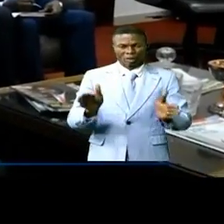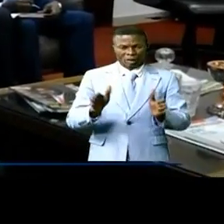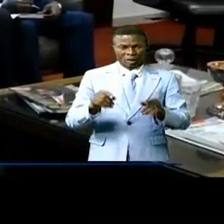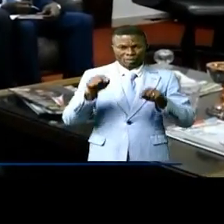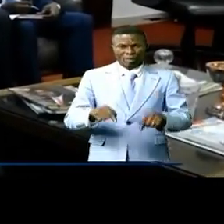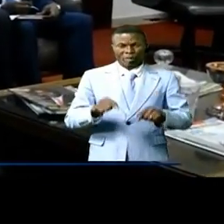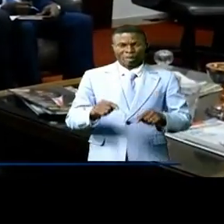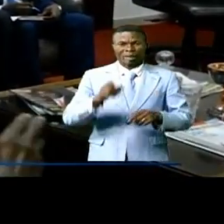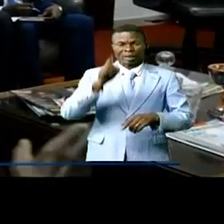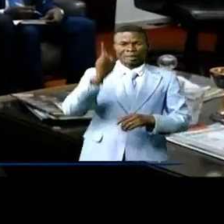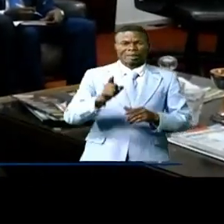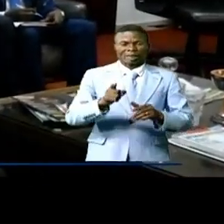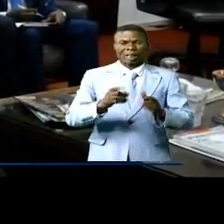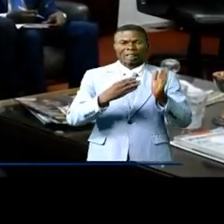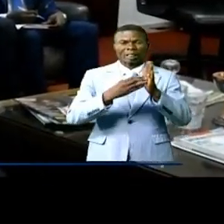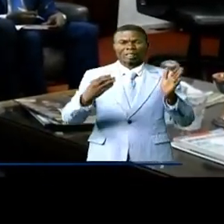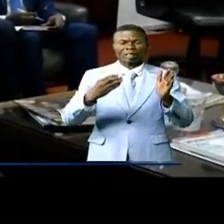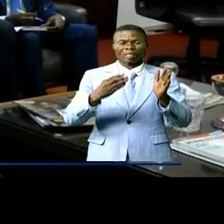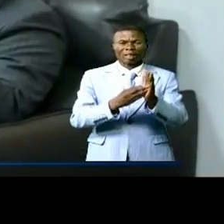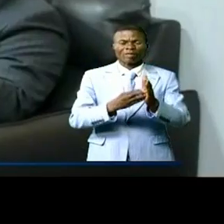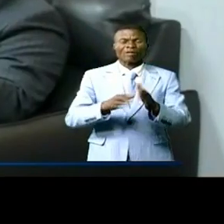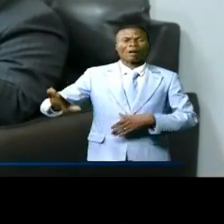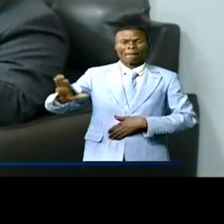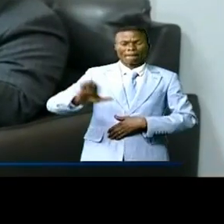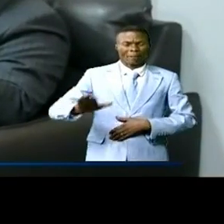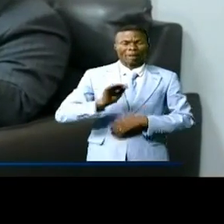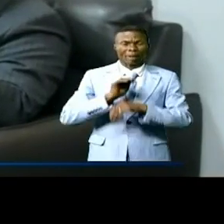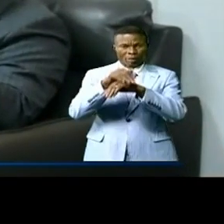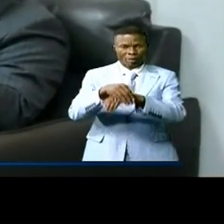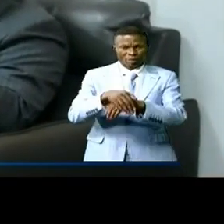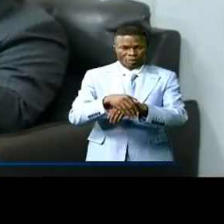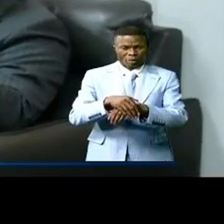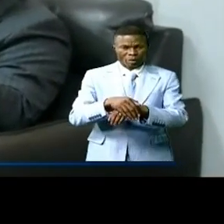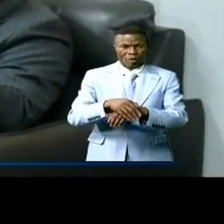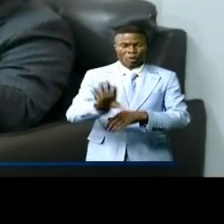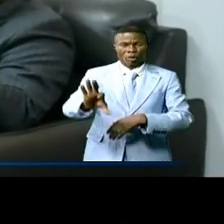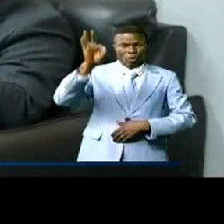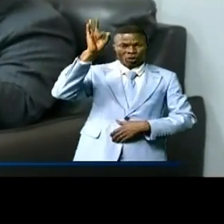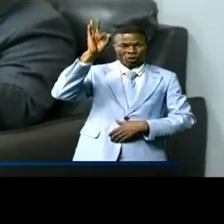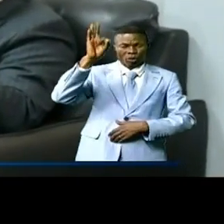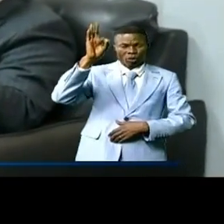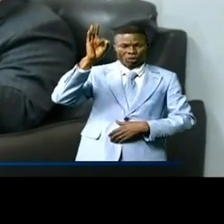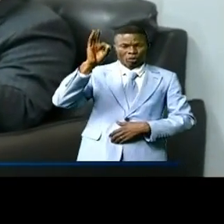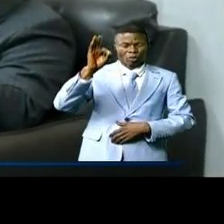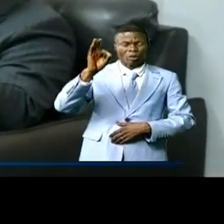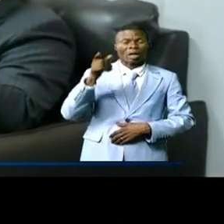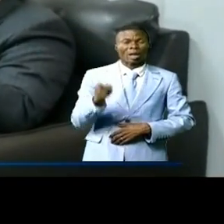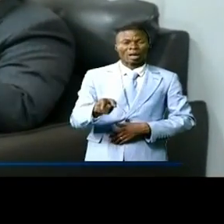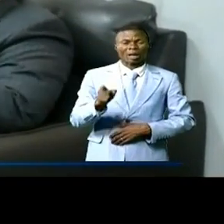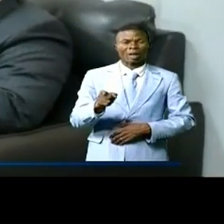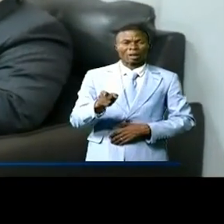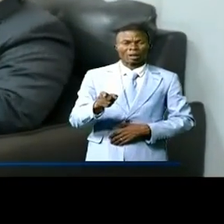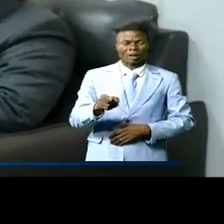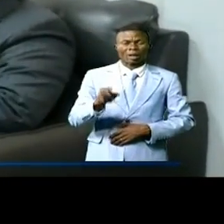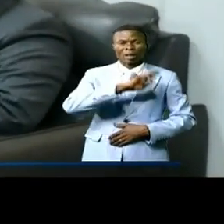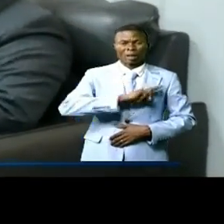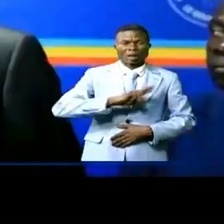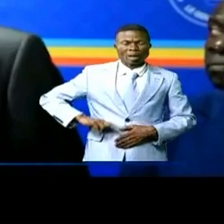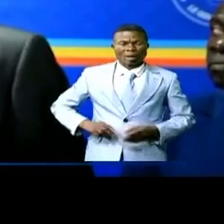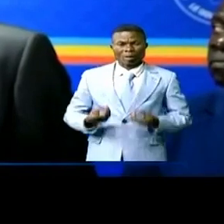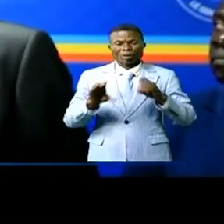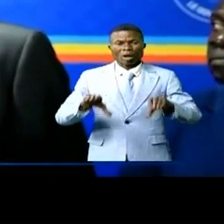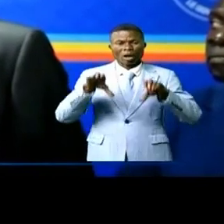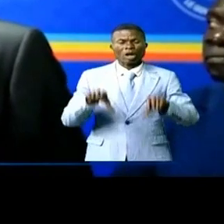aise pays ces panneaux mais quelques comment la rdc le